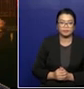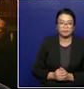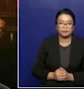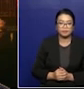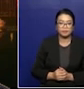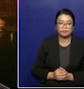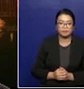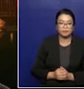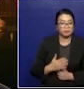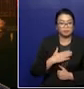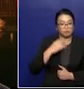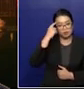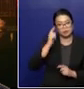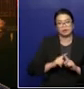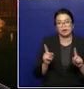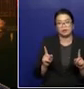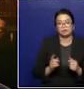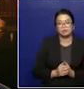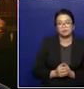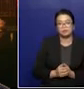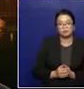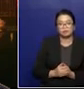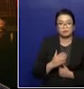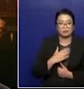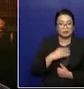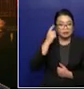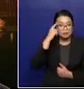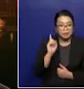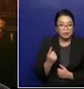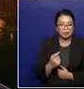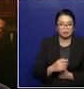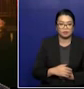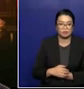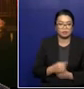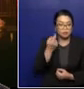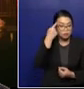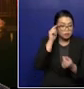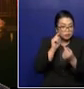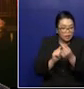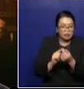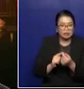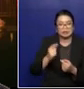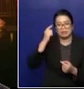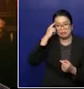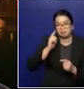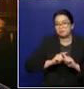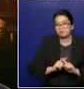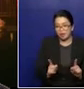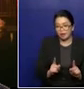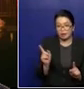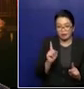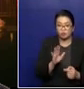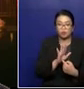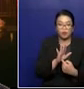ผมคิดไม่เหมือนกับท่านฮะถ้าผมคิดใหม่นะฮะวิสัยทัศน์ใหม่คือคิดไม่เหมือนท่านแน่นอนฮะประ